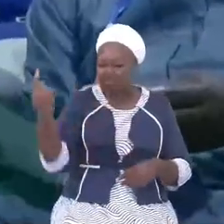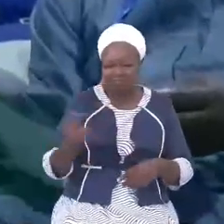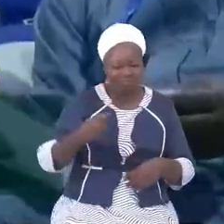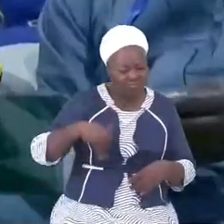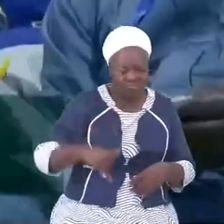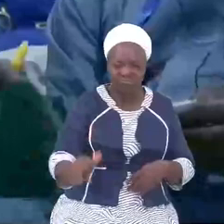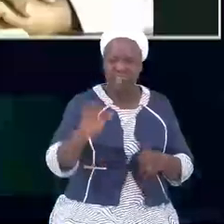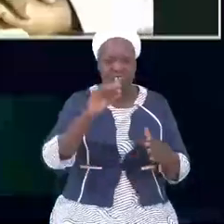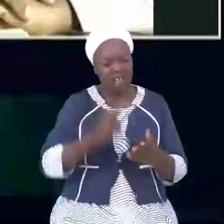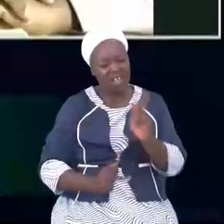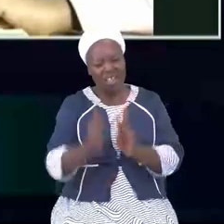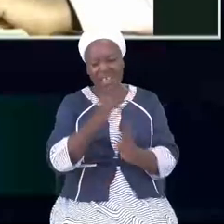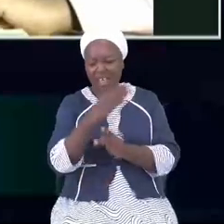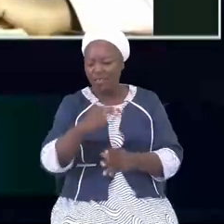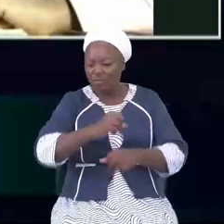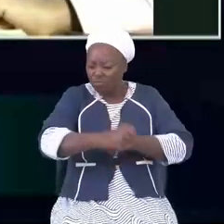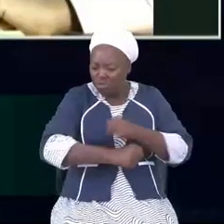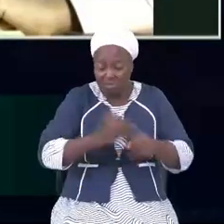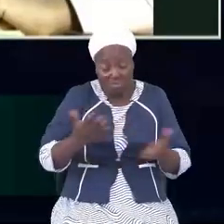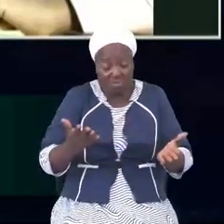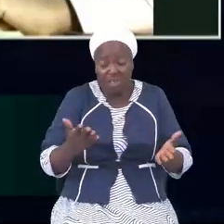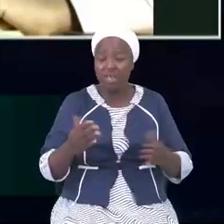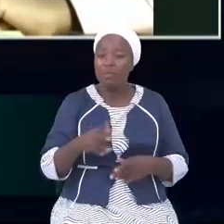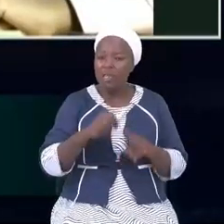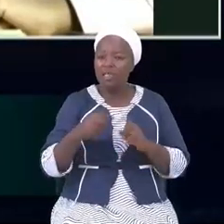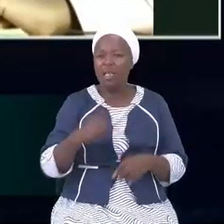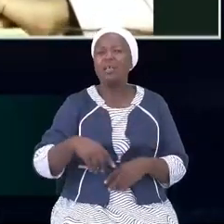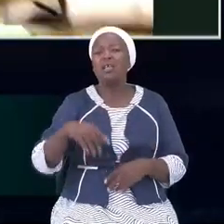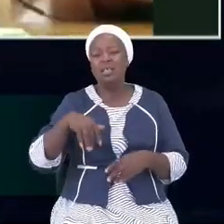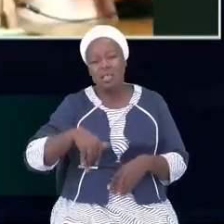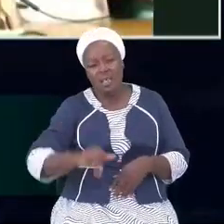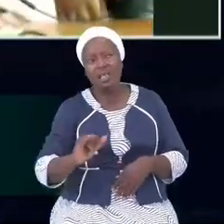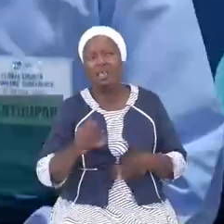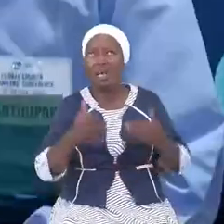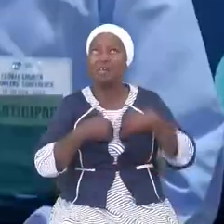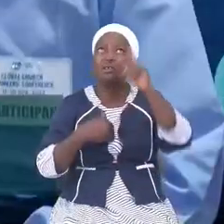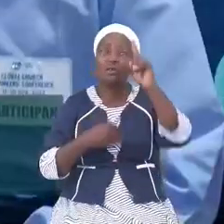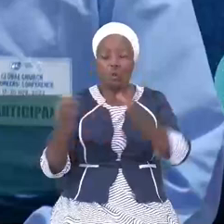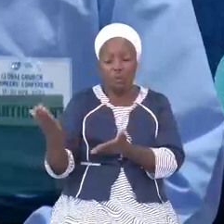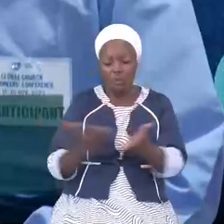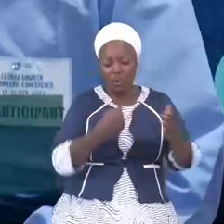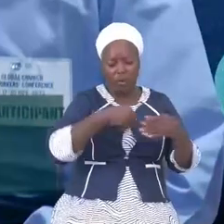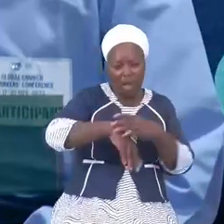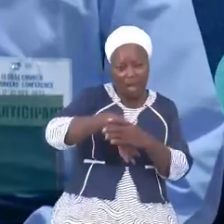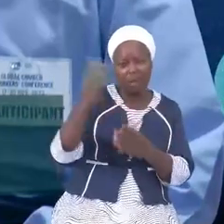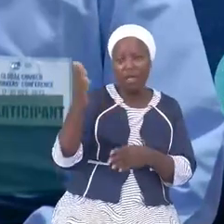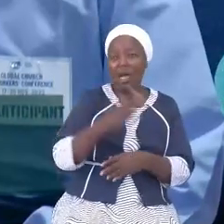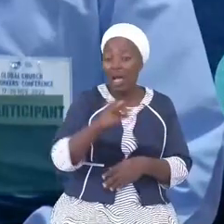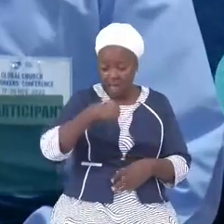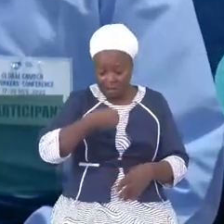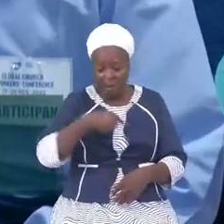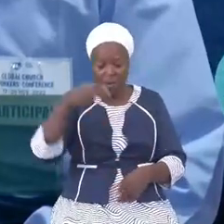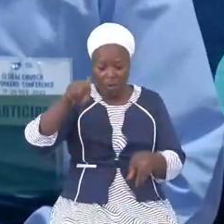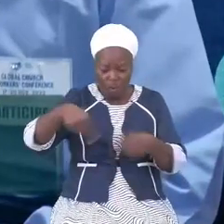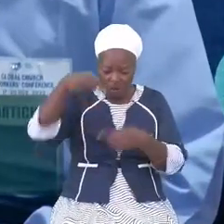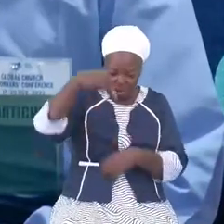à un type de souffrance pour toujours. Mais tu m'as fait remonter. J'étais descendu. Le Dieu